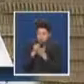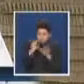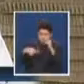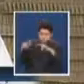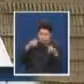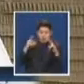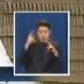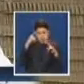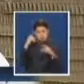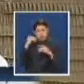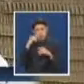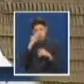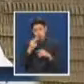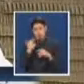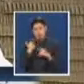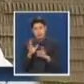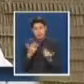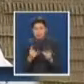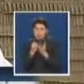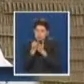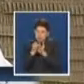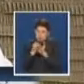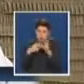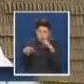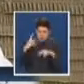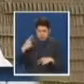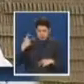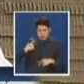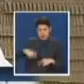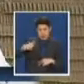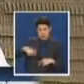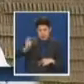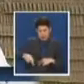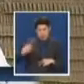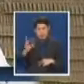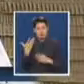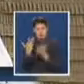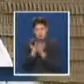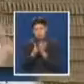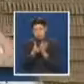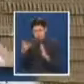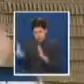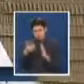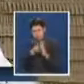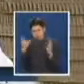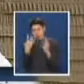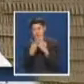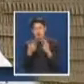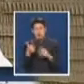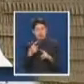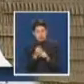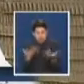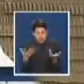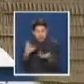ความเป็นอยู่เนี่ยดูแลเรียบร้อยแล้วแล้วก็ตอนนี้ที่จะช่วยดูก็คือกรณีที่ศาลให้ประกันแต่เขาไม่มีเงินก็จะให้เข้ามาใช้กองทุนของกระทรวงยุติธร